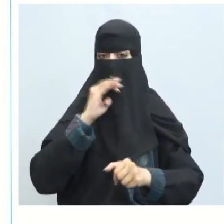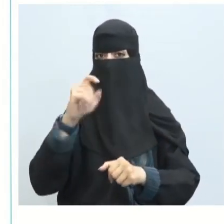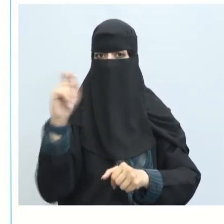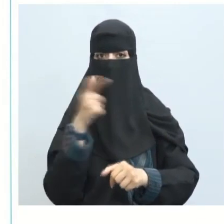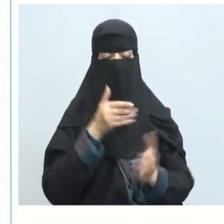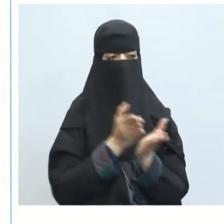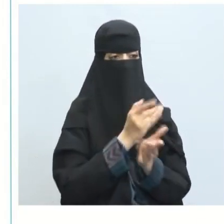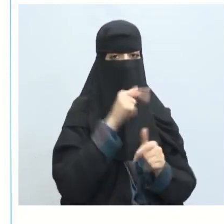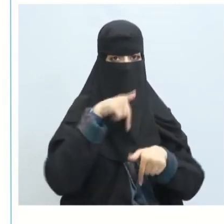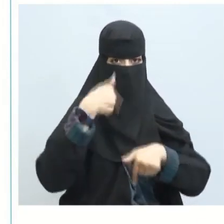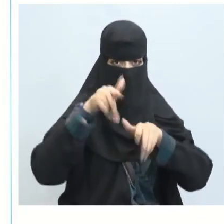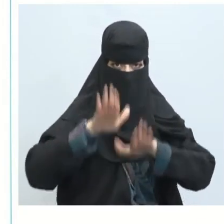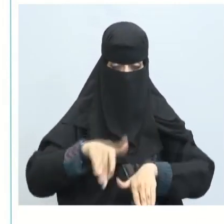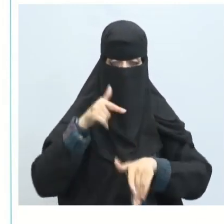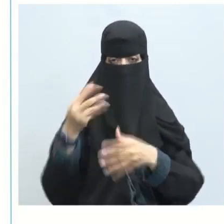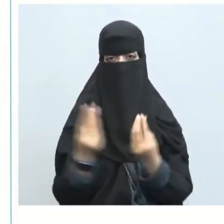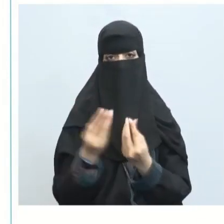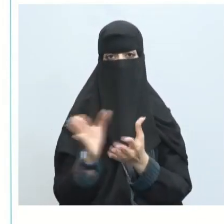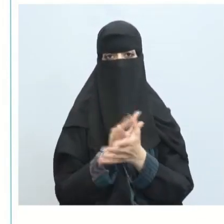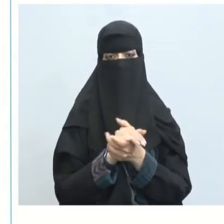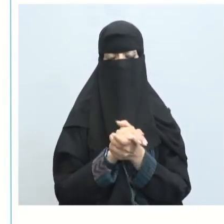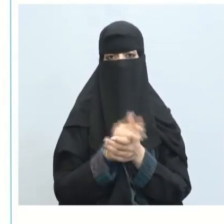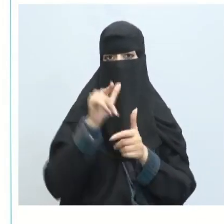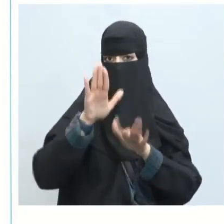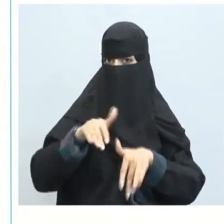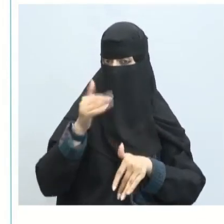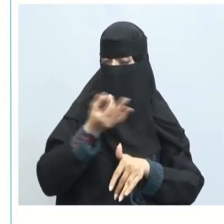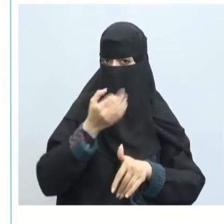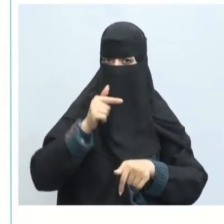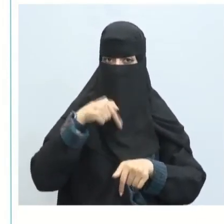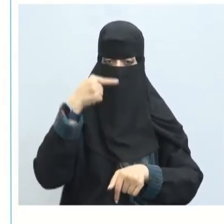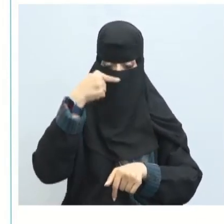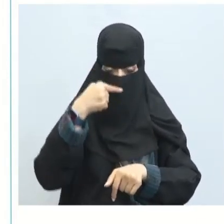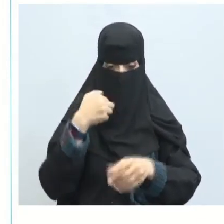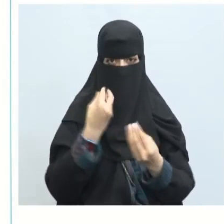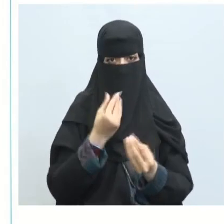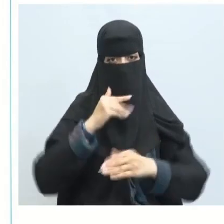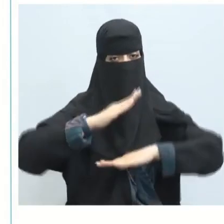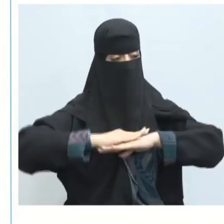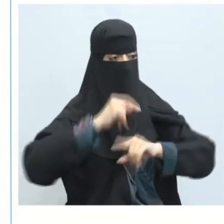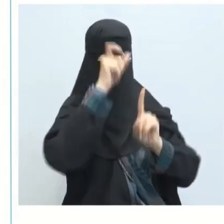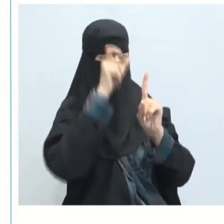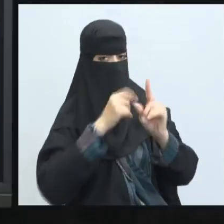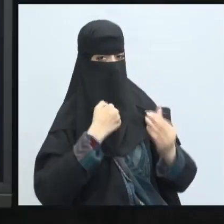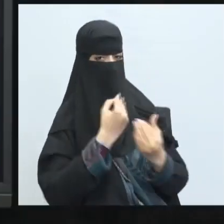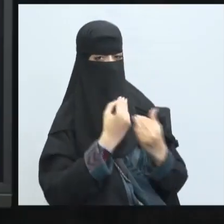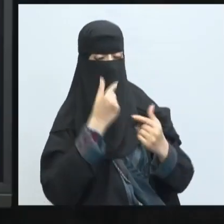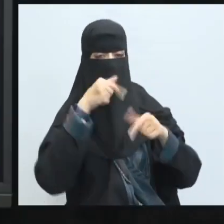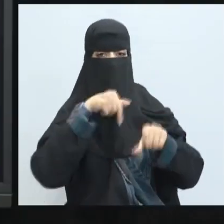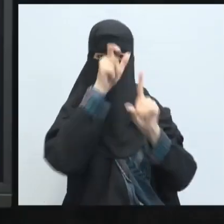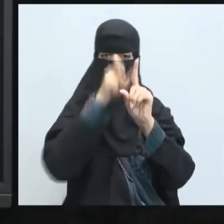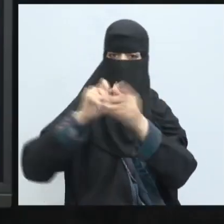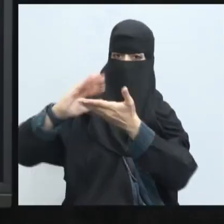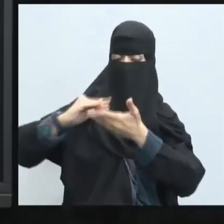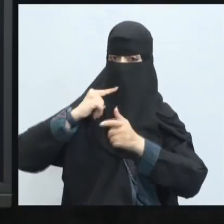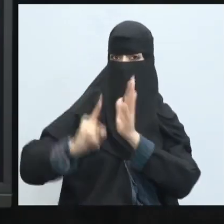لمجريات التي تحدث معه ذكرنا ايضا التواضع احترام الاخرين فبالتالي السكرتير ذكرنا هو اول